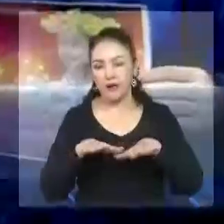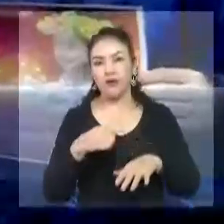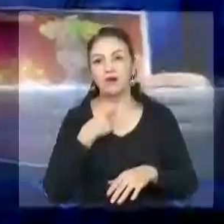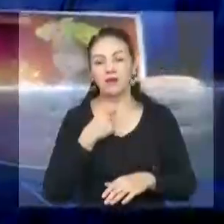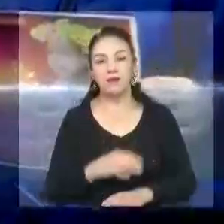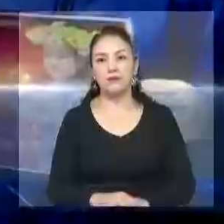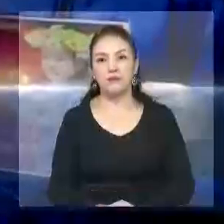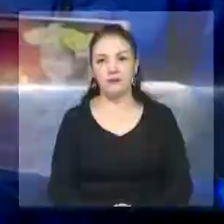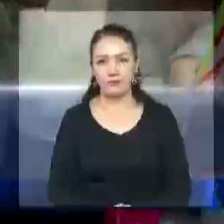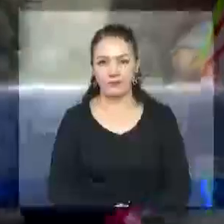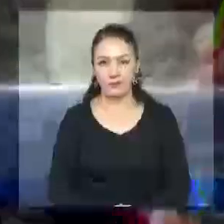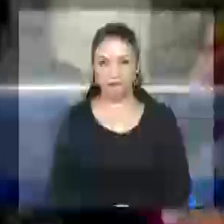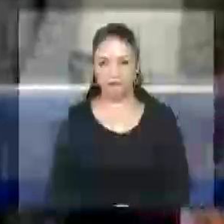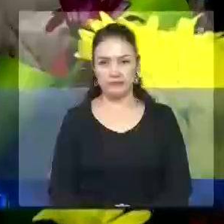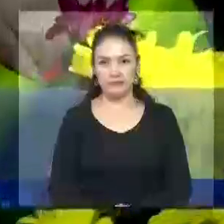голосом.